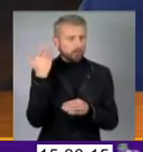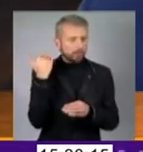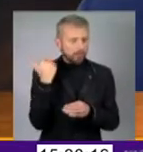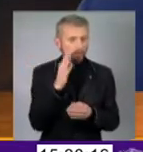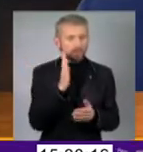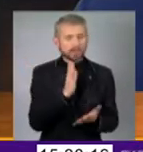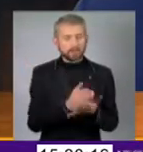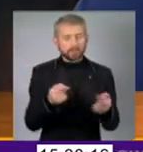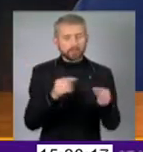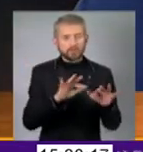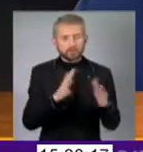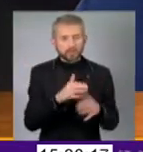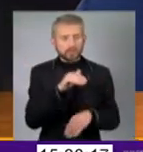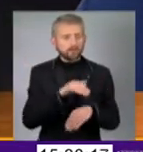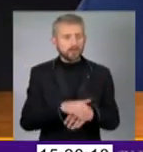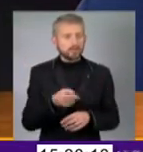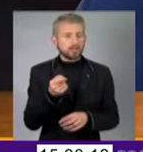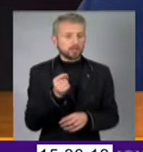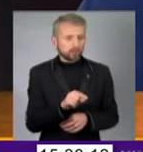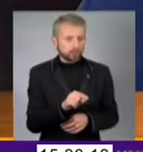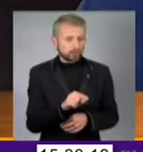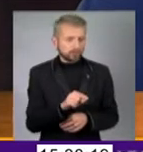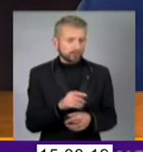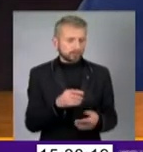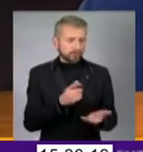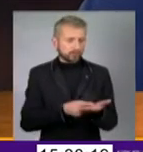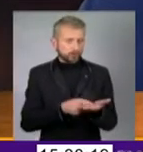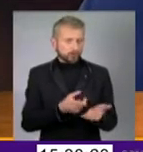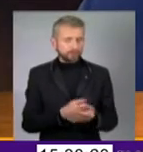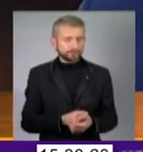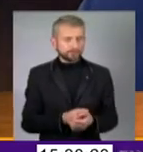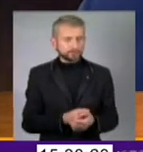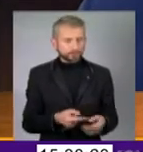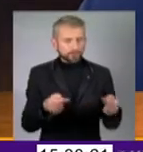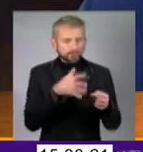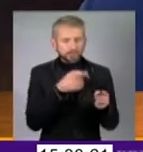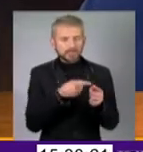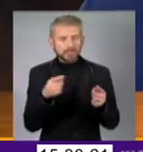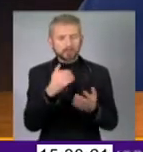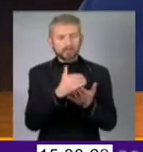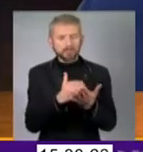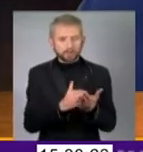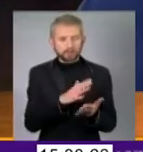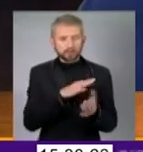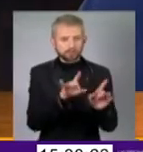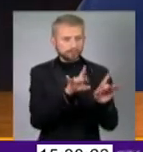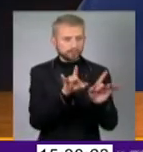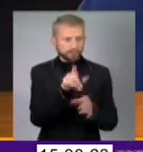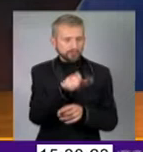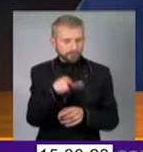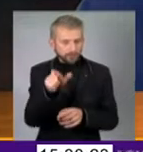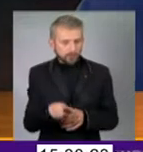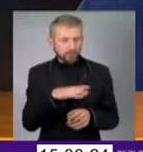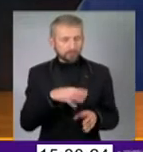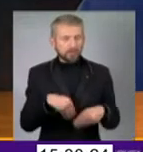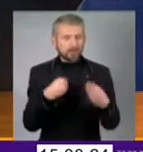є відповідна ситуація і факт то, скажімо так, доводить. Відповідні терміни, відповідні графіки, вони були доведені до людей, були